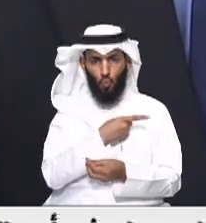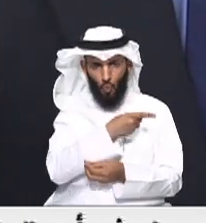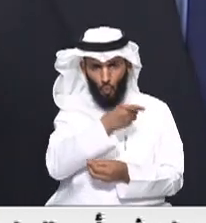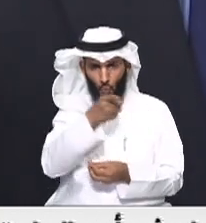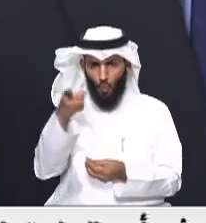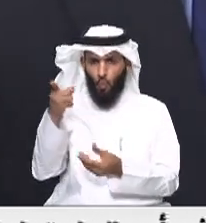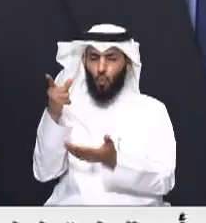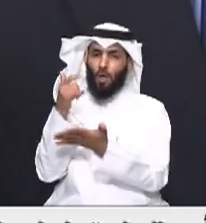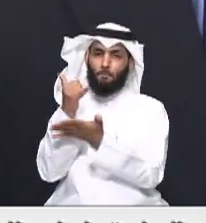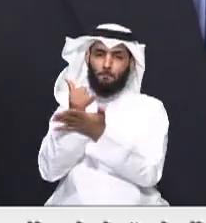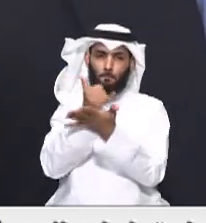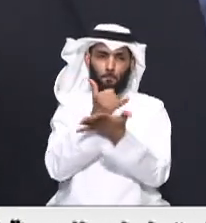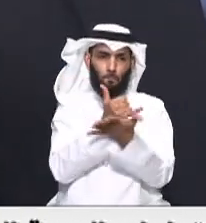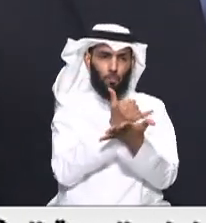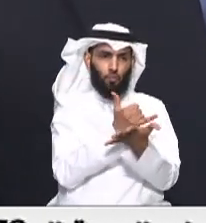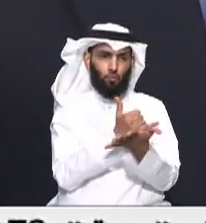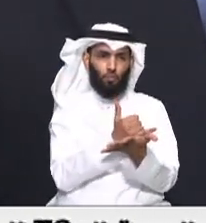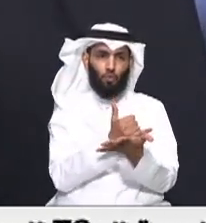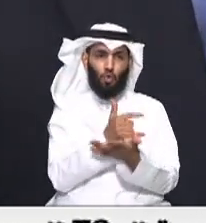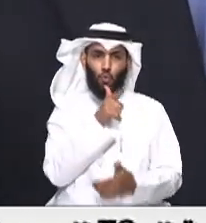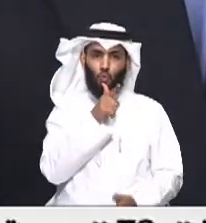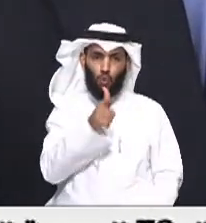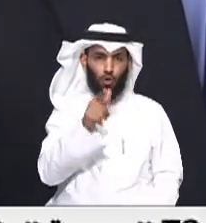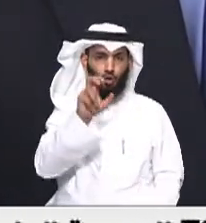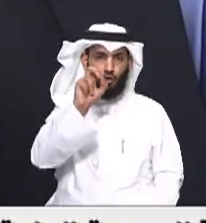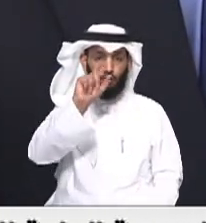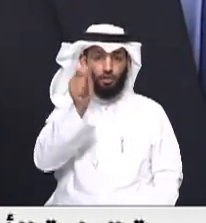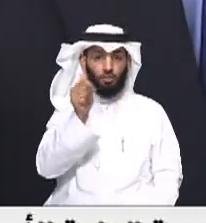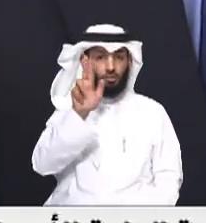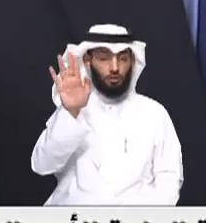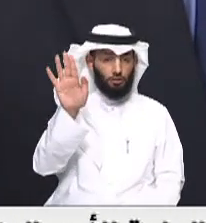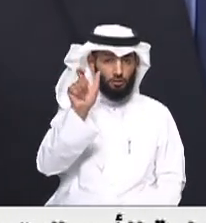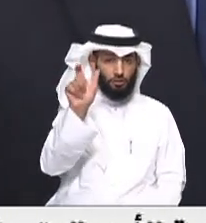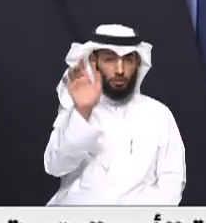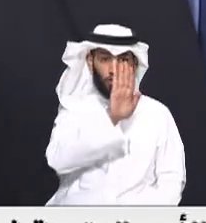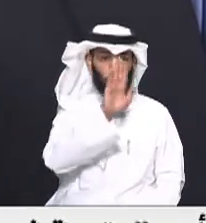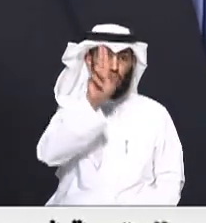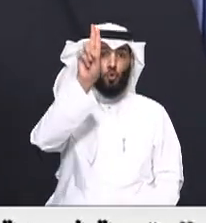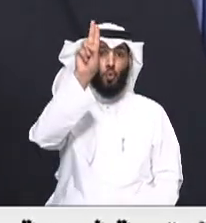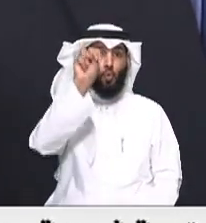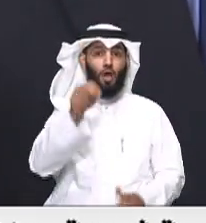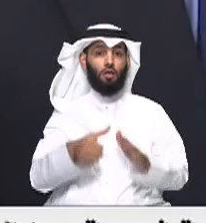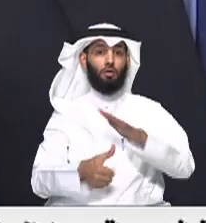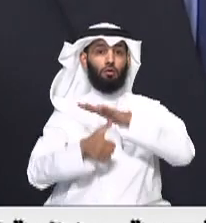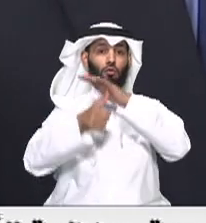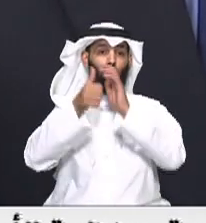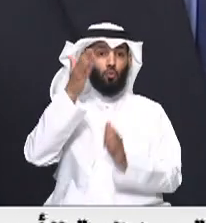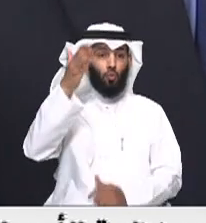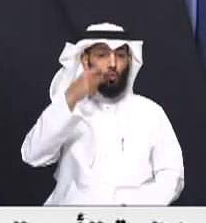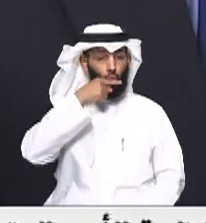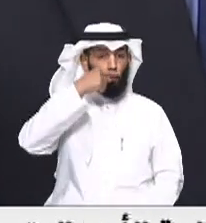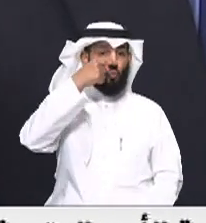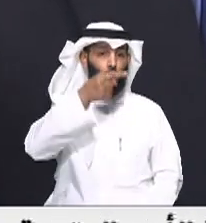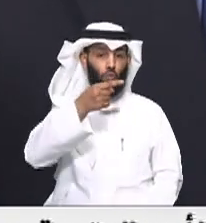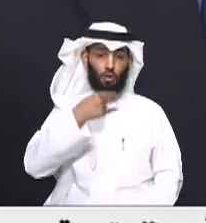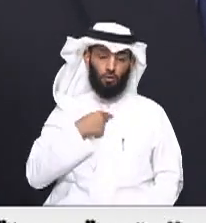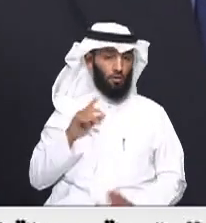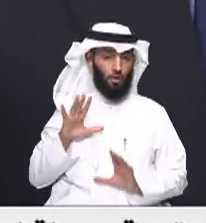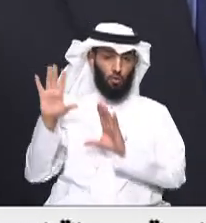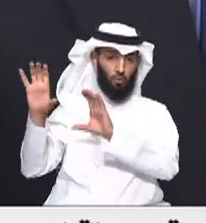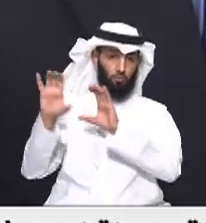فهذه كانت ضمن كلمة أنطونيو غوتيريش الأمين العام للأمم المتحدة، علما بأن يعني هذه الجلسة